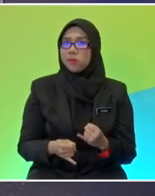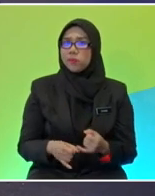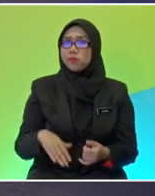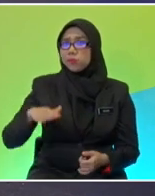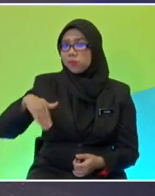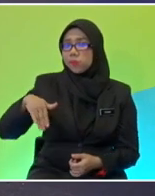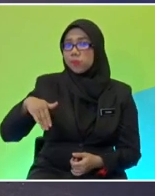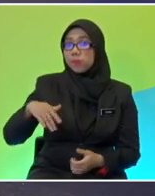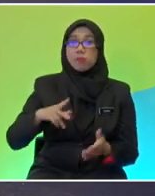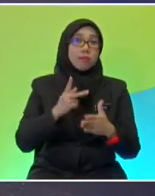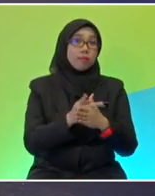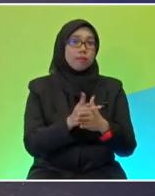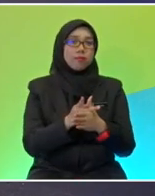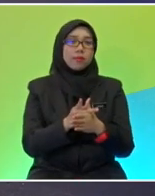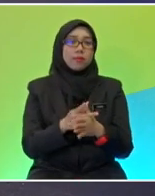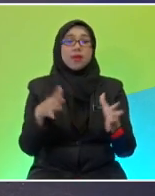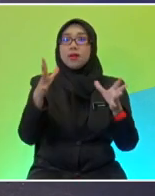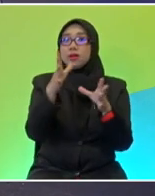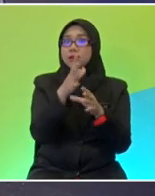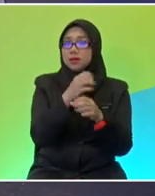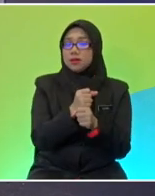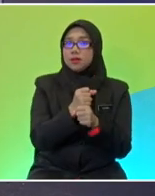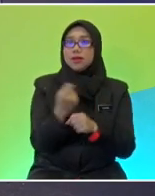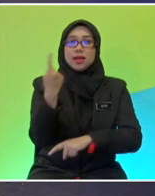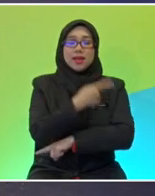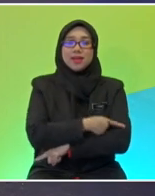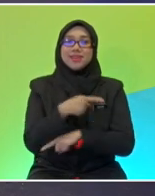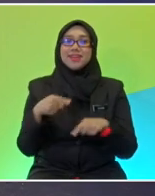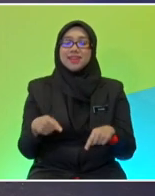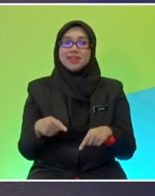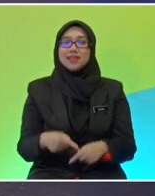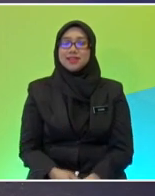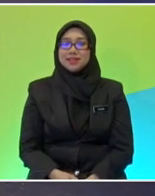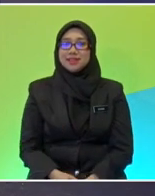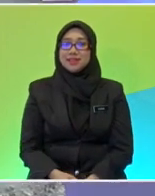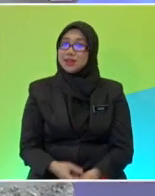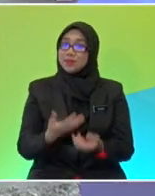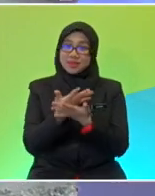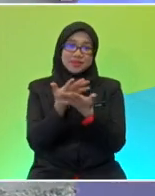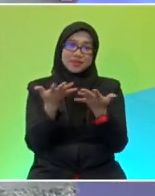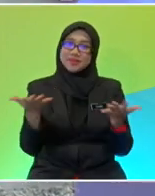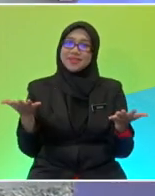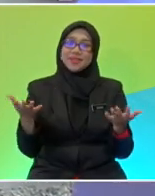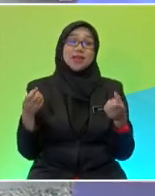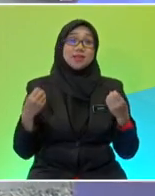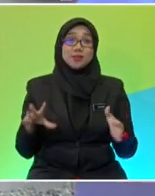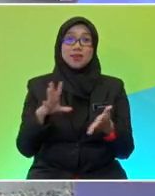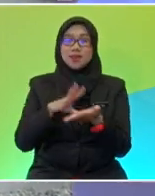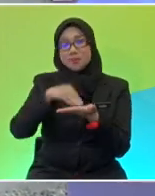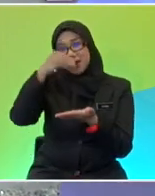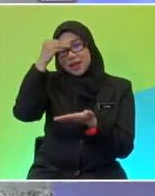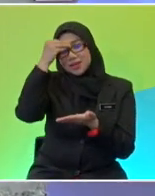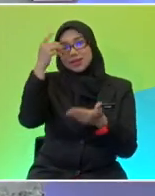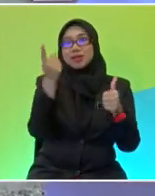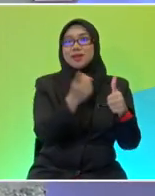itu cek gugurita kondisikan rumusan tentang apa yang telah kita pelajari dan murid-muri semua kita telah belajar pertama